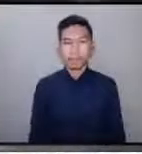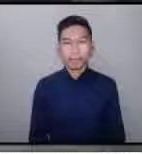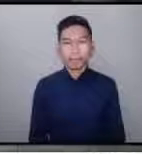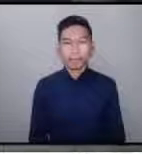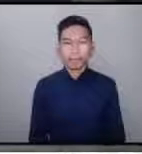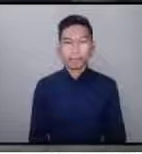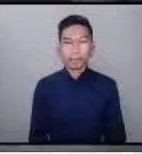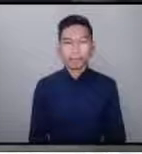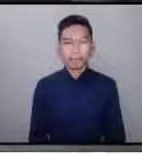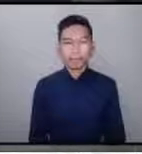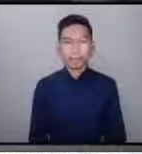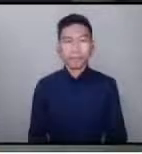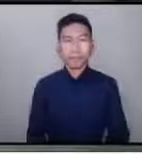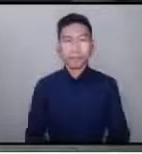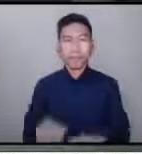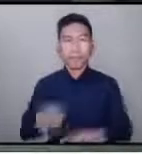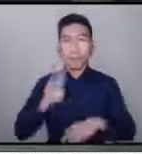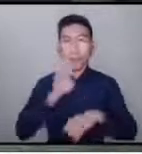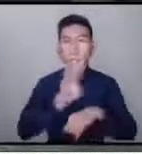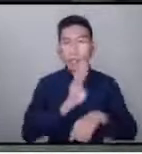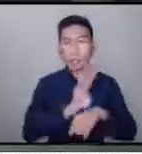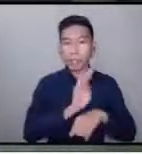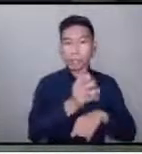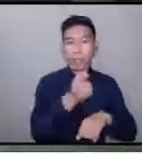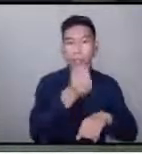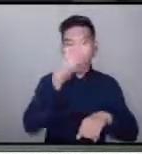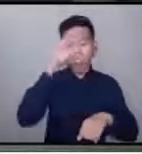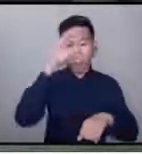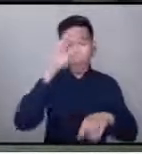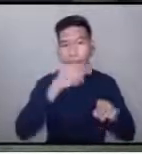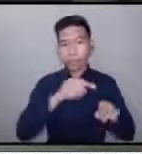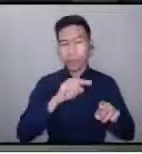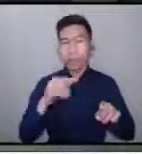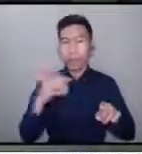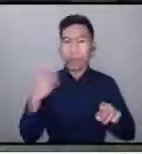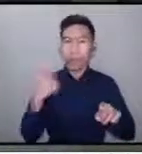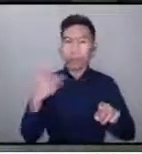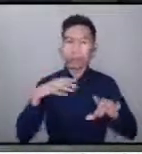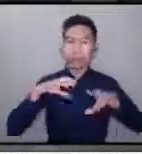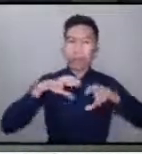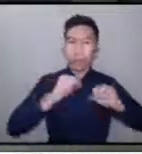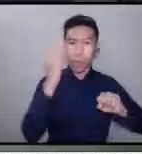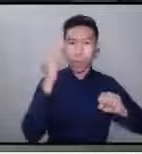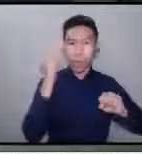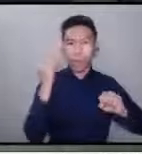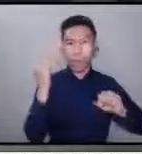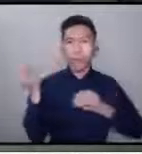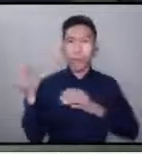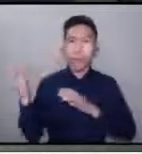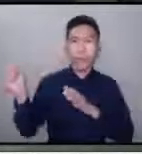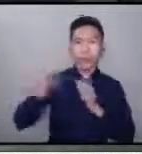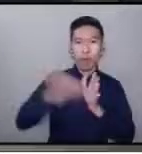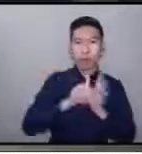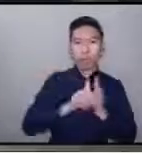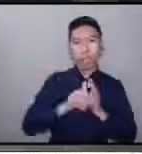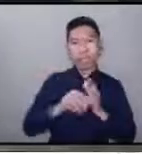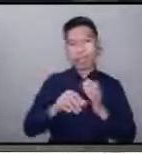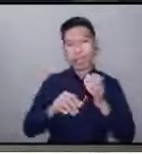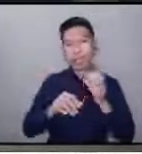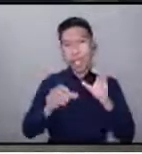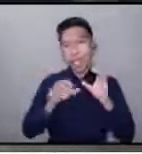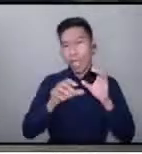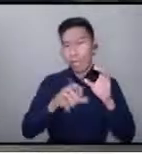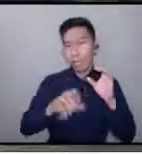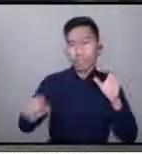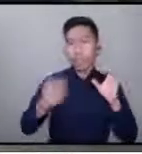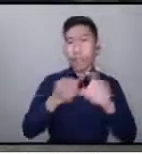Isang negosyante arestado naman sa Manoy pag-import ng mga carrots galing China. Pero suspect iginit na nagamit lang ang